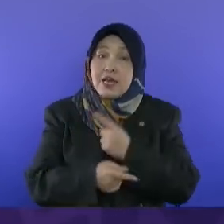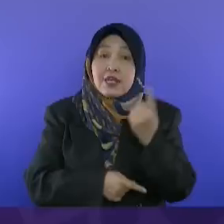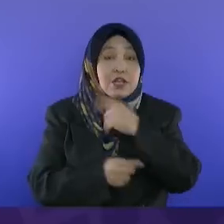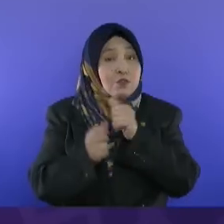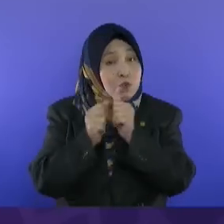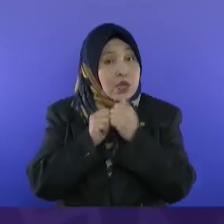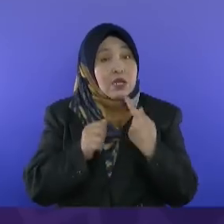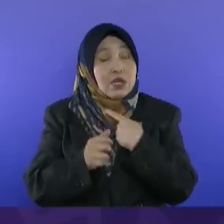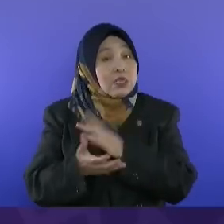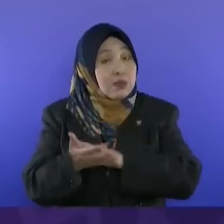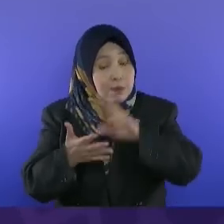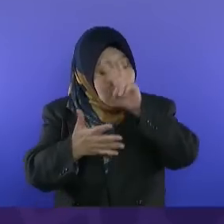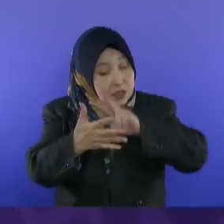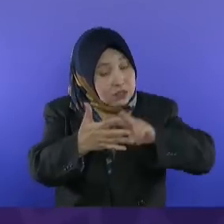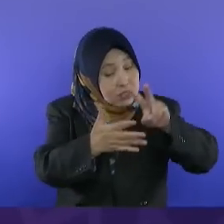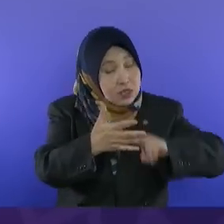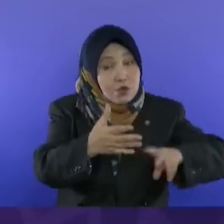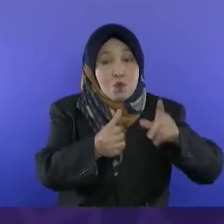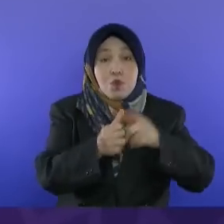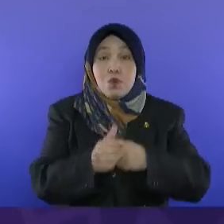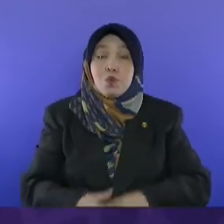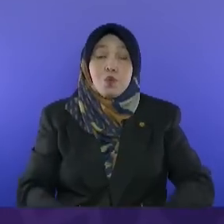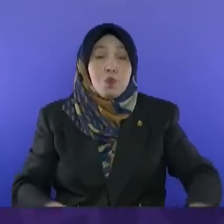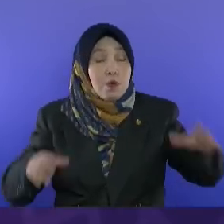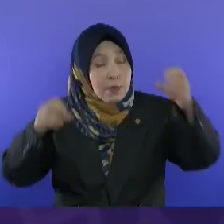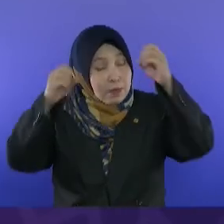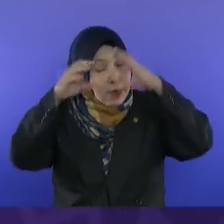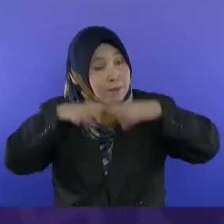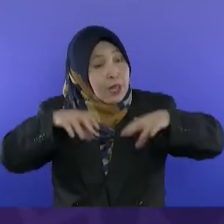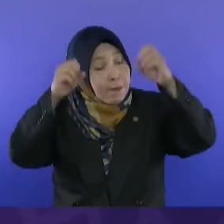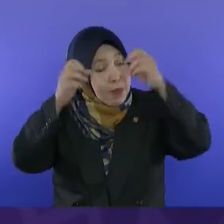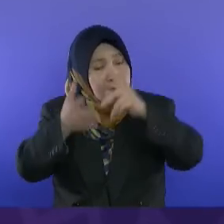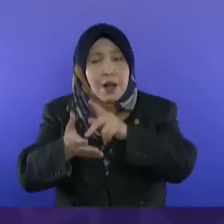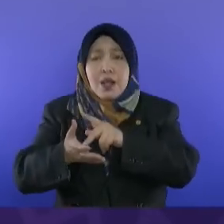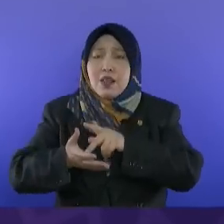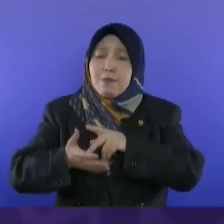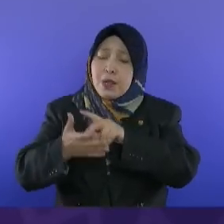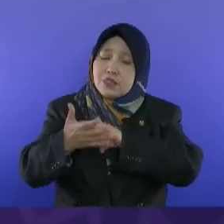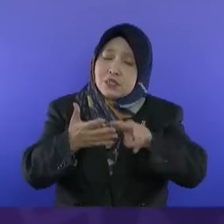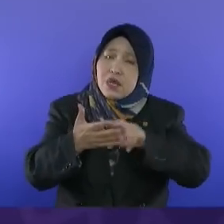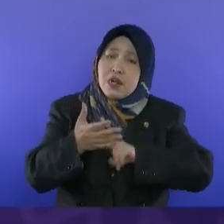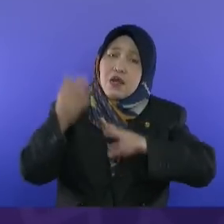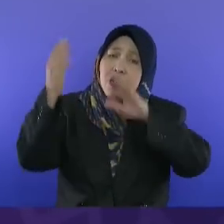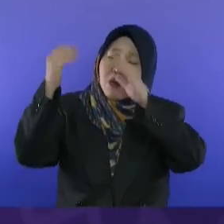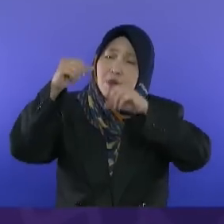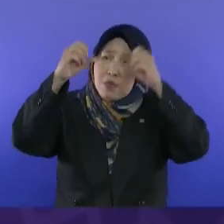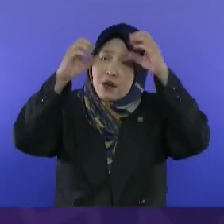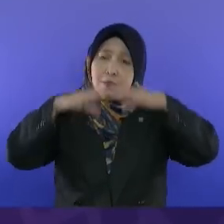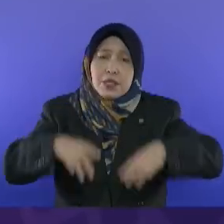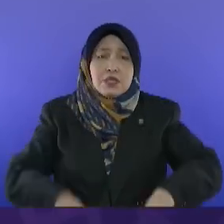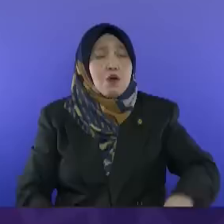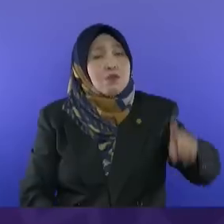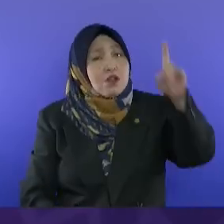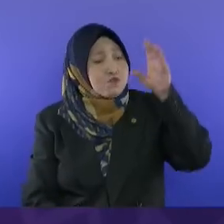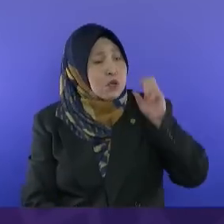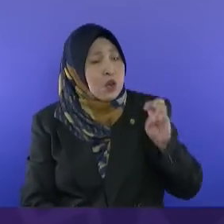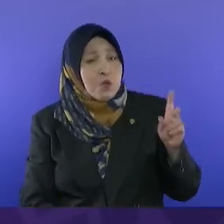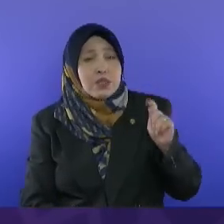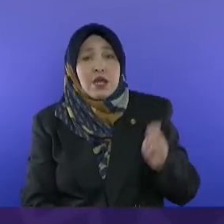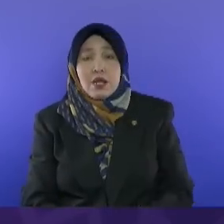sama-sama kita baca terlebih dahulu mendapatkan keberkatan dan bacaan mudah-mudahan akan dirahmati oleh Allah subhanahu wa